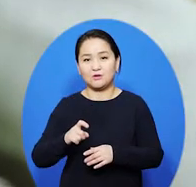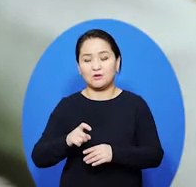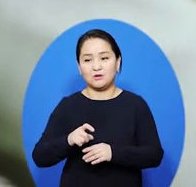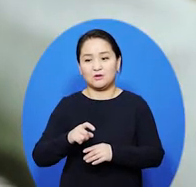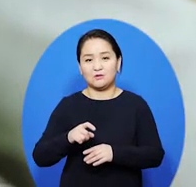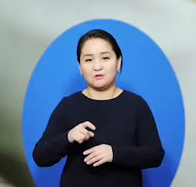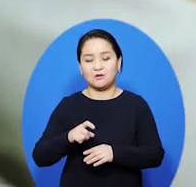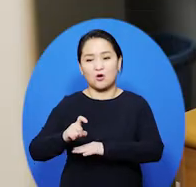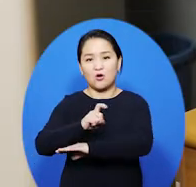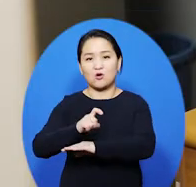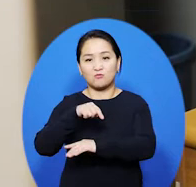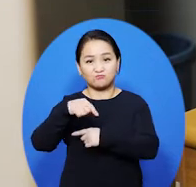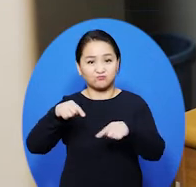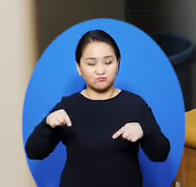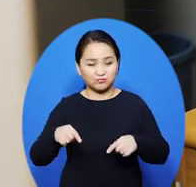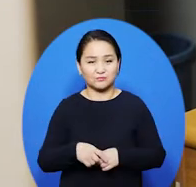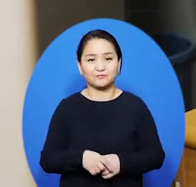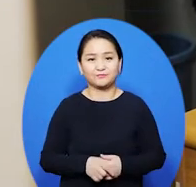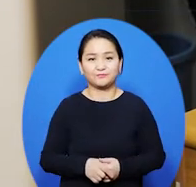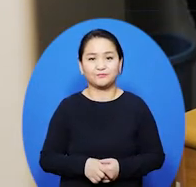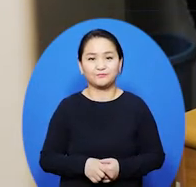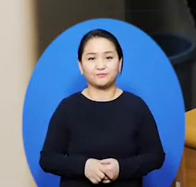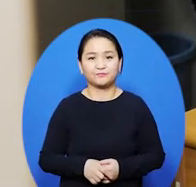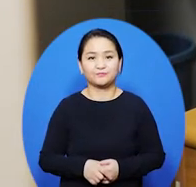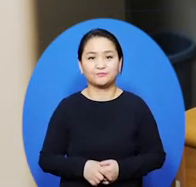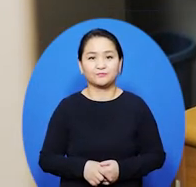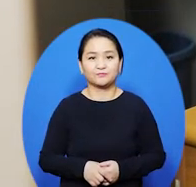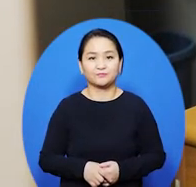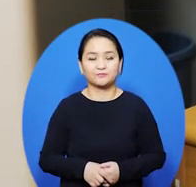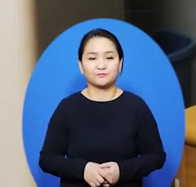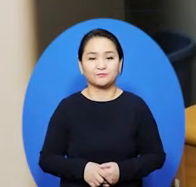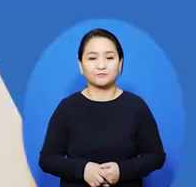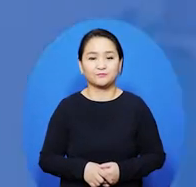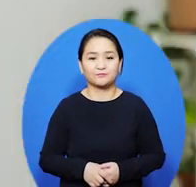бол гэр юун дээр, хороон дээр нэгээс хоёр ажилтай ажиллаж байгаа.